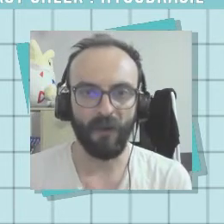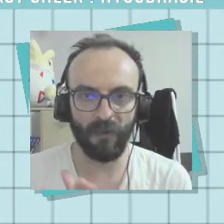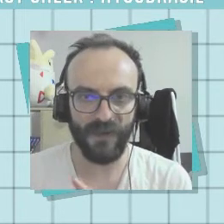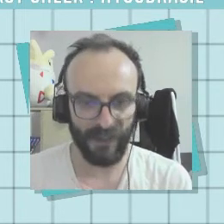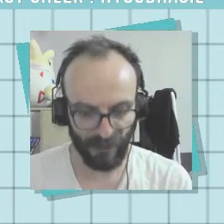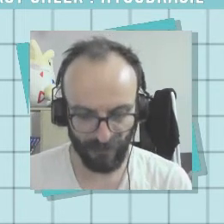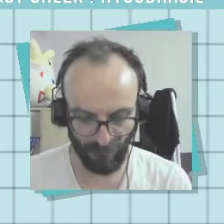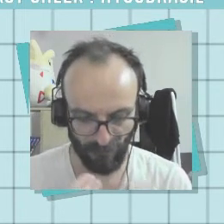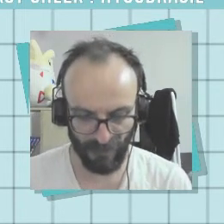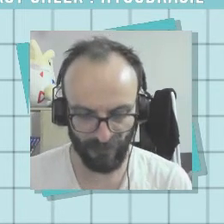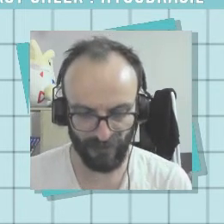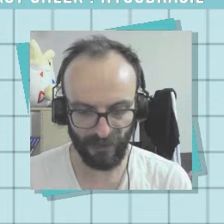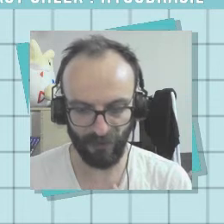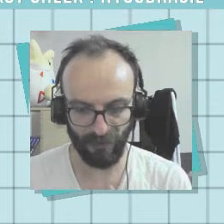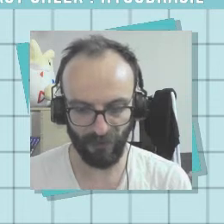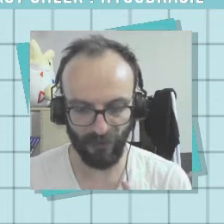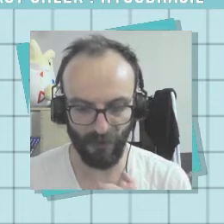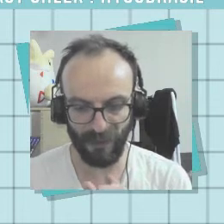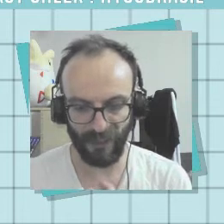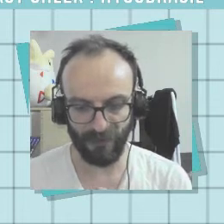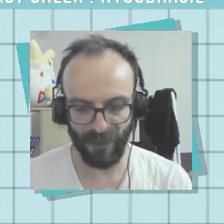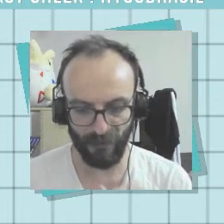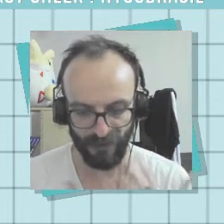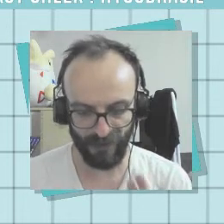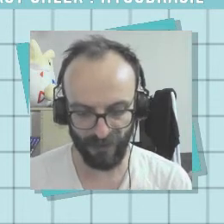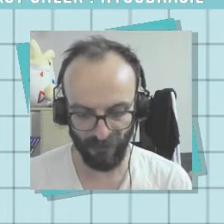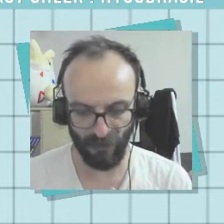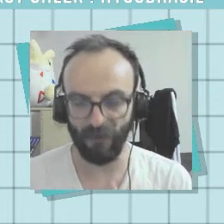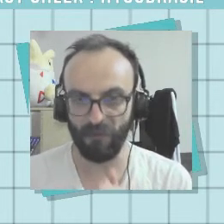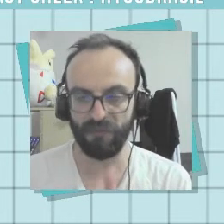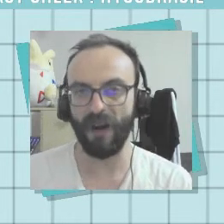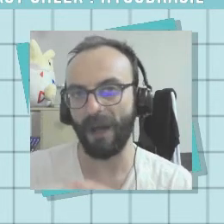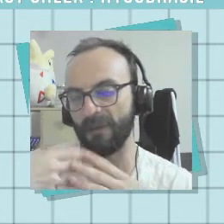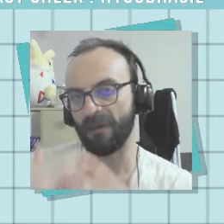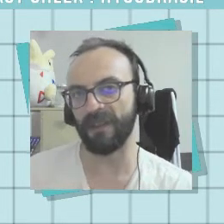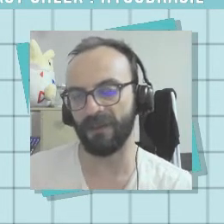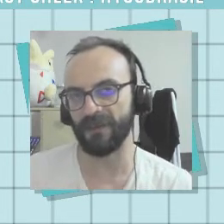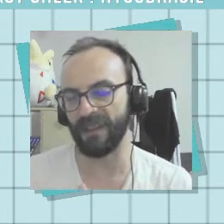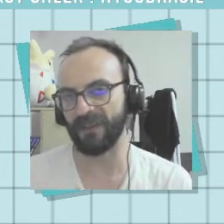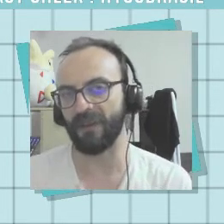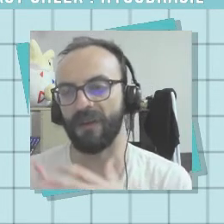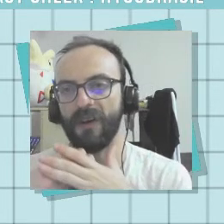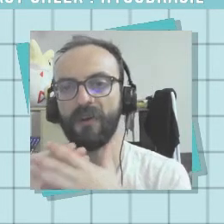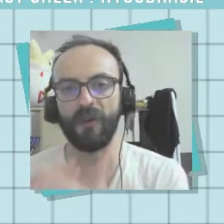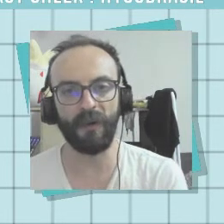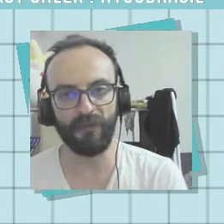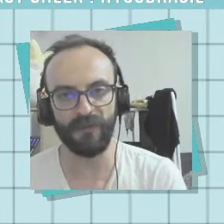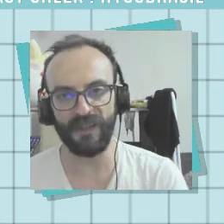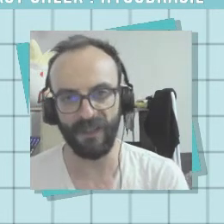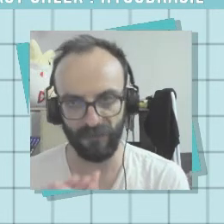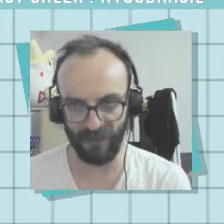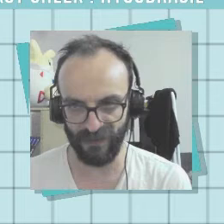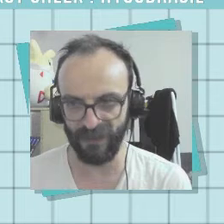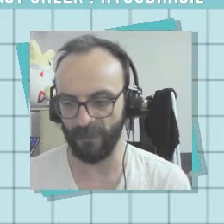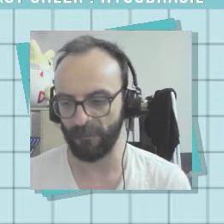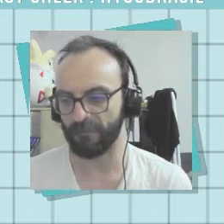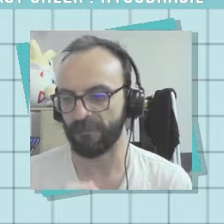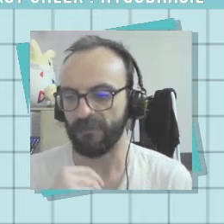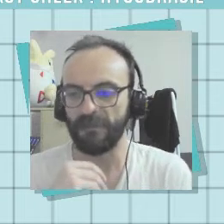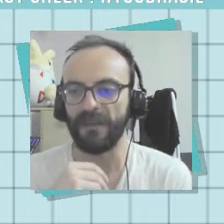En gros, c'est un gars qui va nous présenter comment il a réussi à utiliser ce code pour apprendre à l'ordinateur comment on faisait tel ou tel